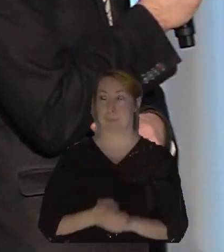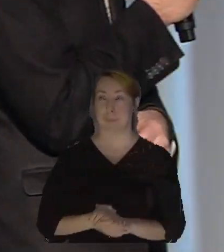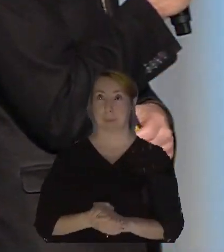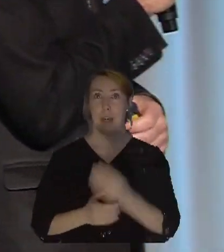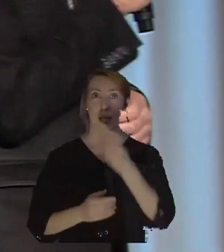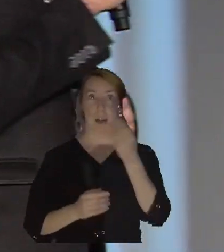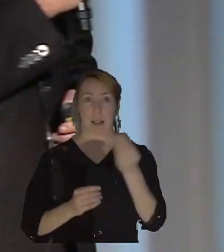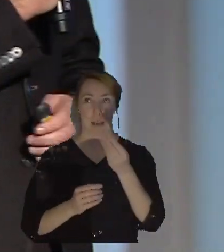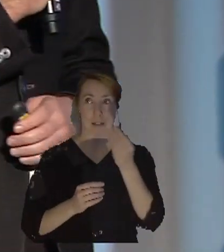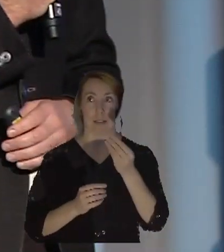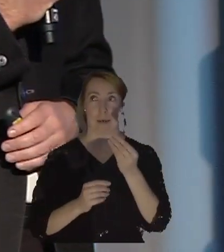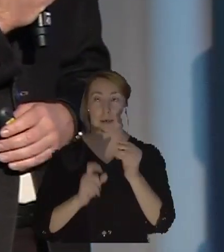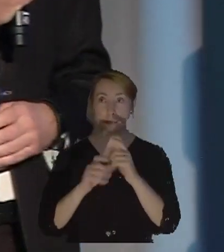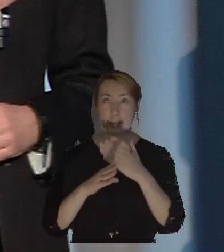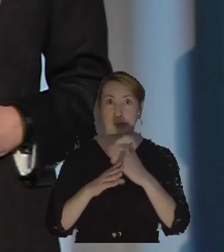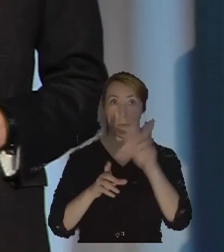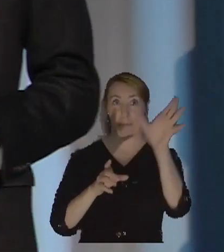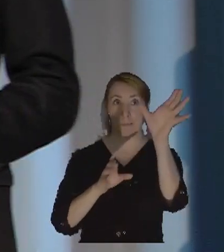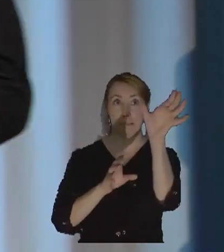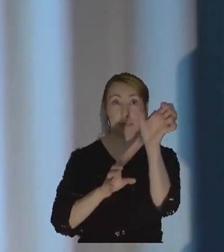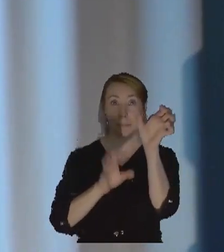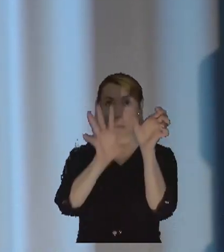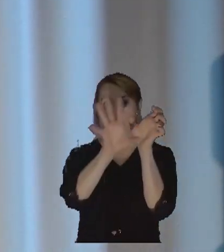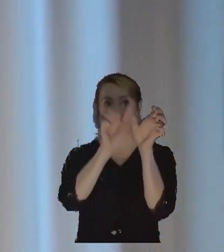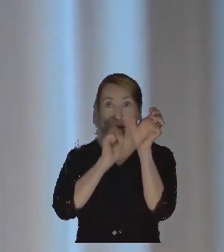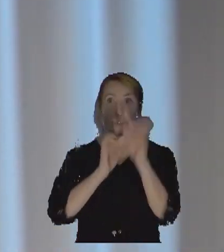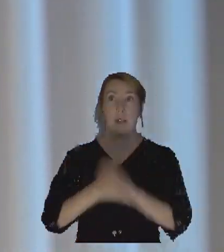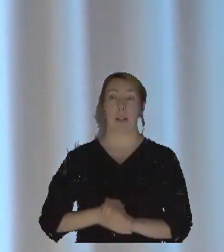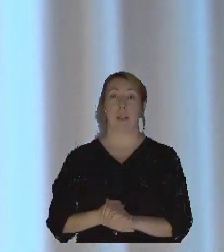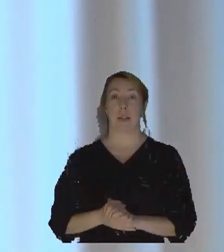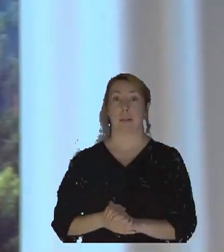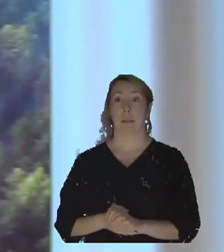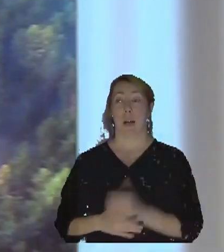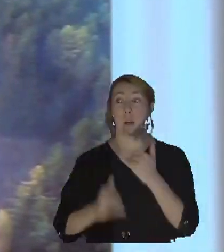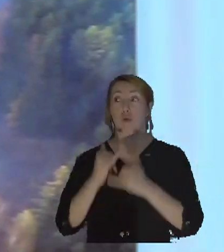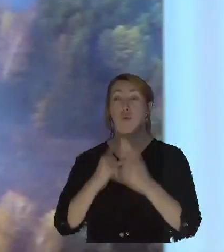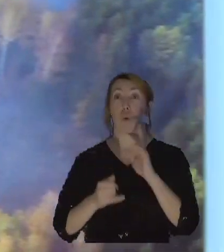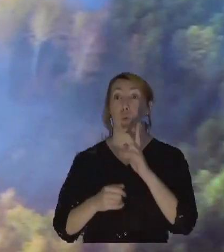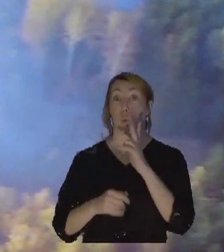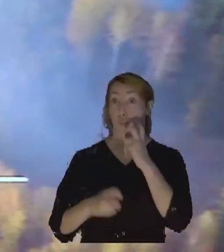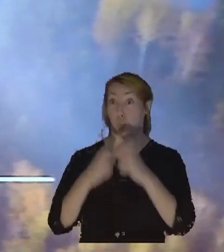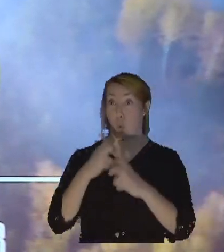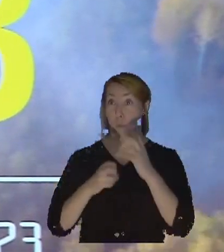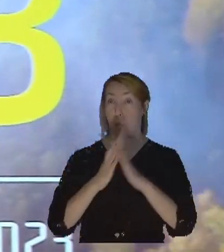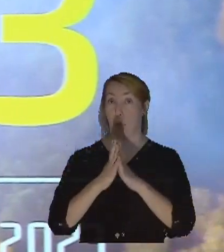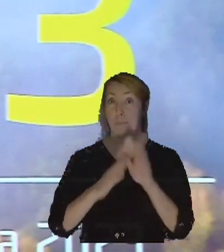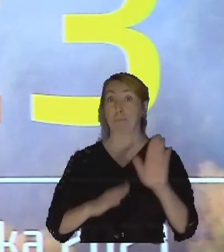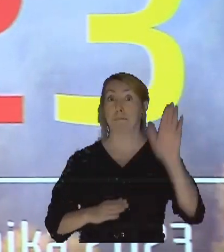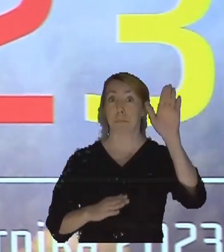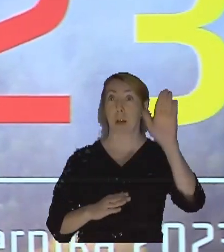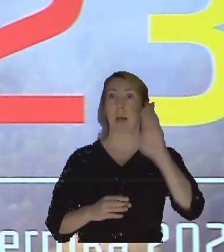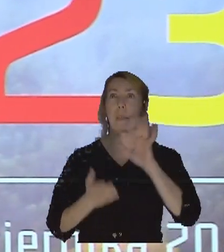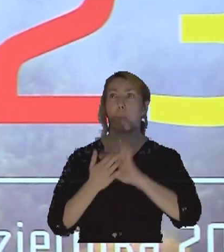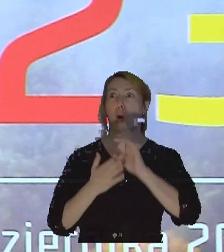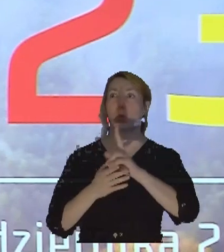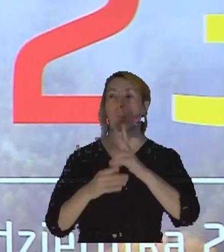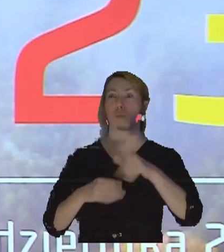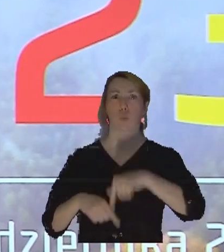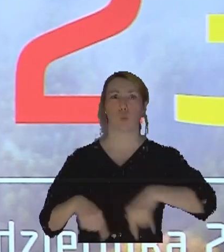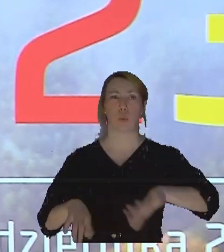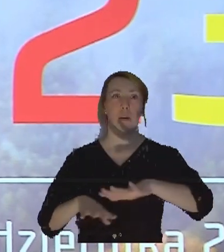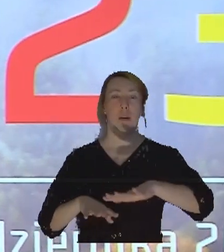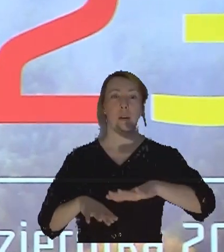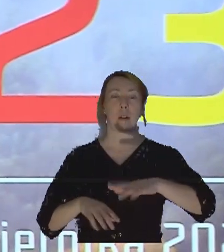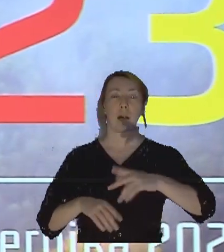trwa cały czas skanowanie. Jeżeli ktoś będzie miał problem, proszę podnieść rękę i na pewno ktoś z Wielkopolskiej Organizacji